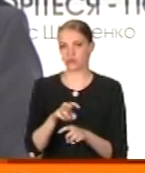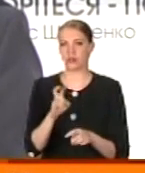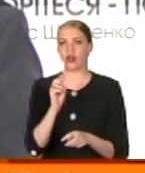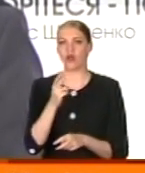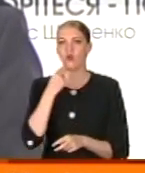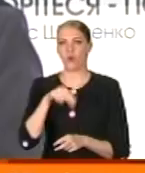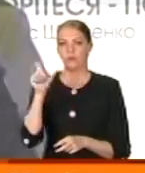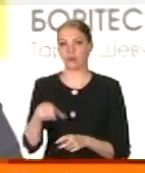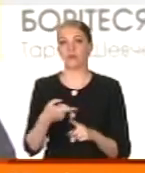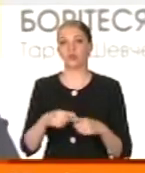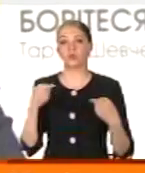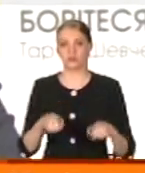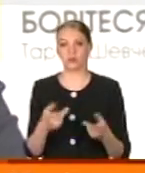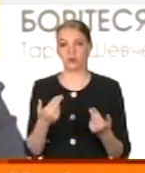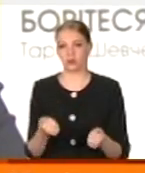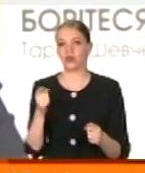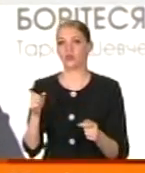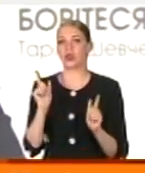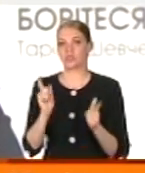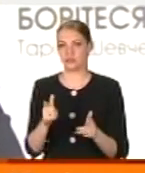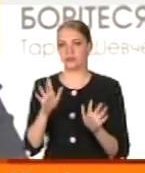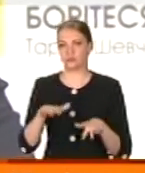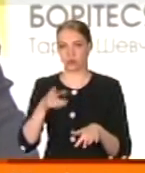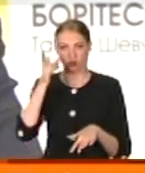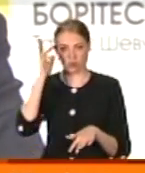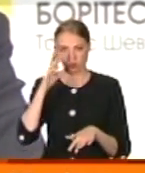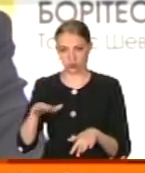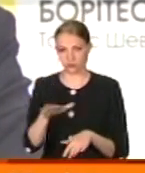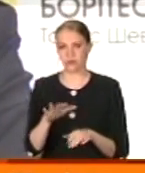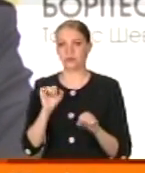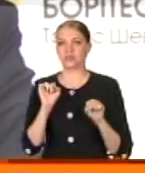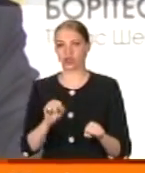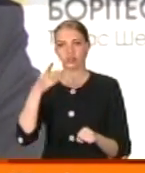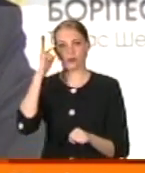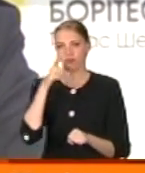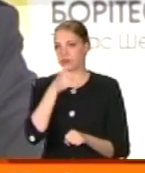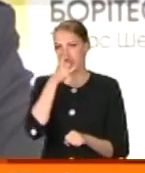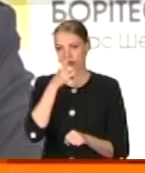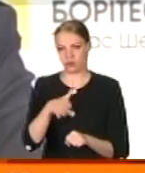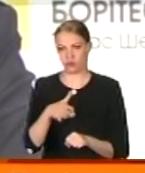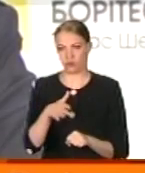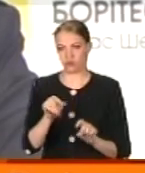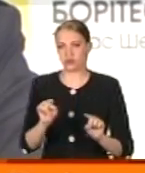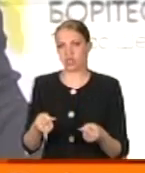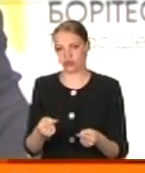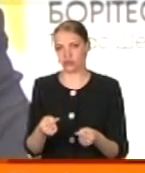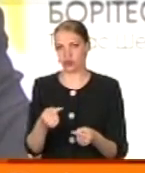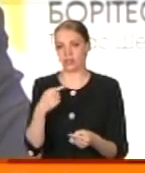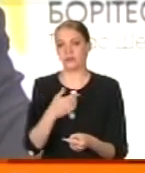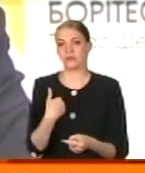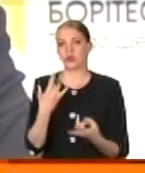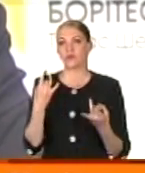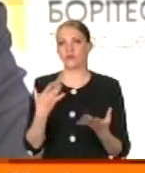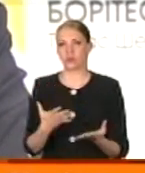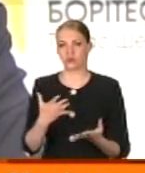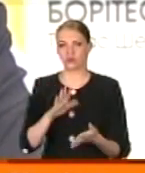обвиняемого. Це дійсно так. Вона дійсно в консульстві. От защиты в консульстве не могут ее задержать, арестовать. Мы просто